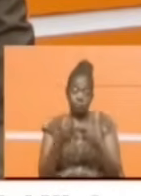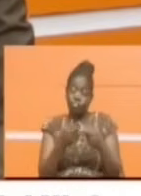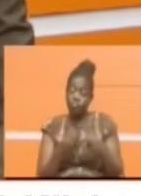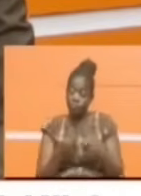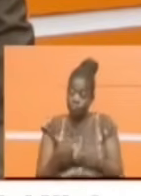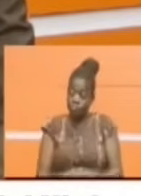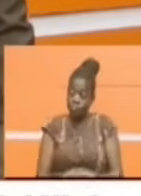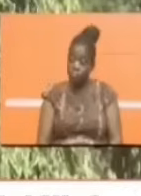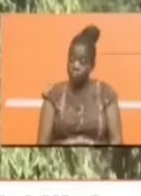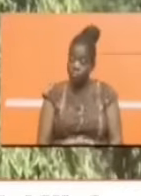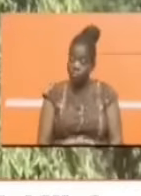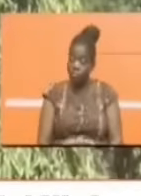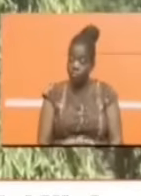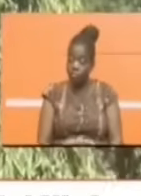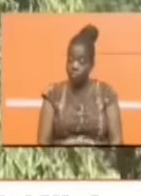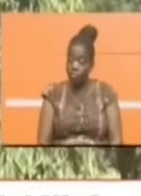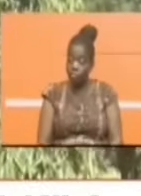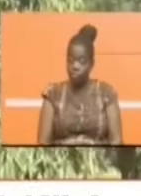n'obwegendereza.